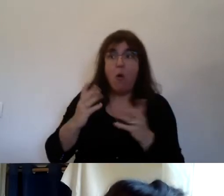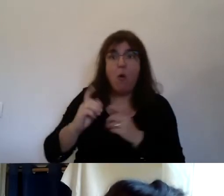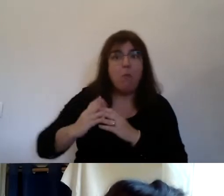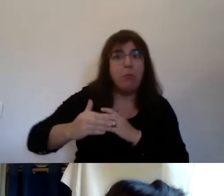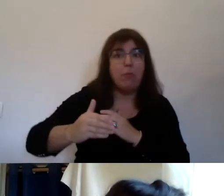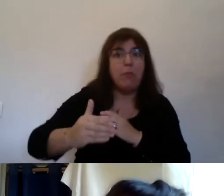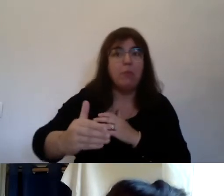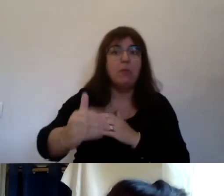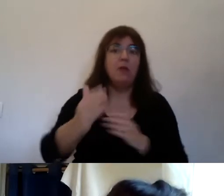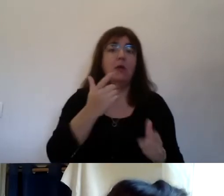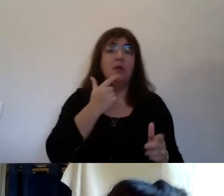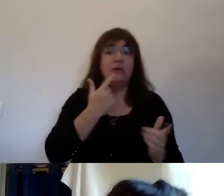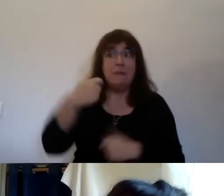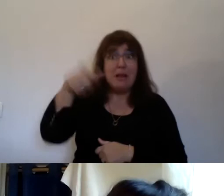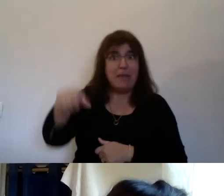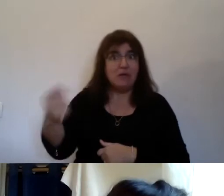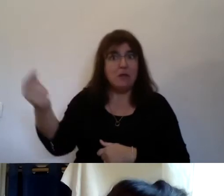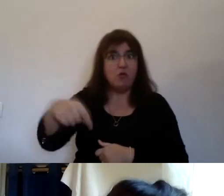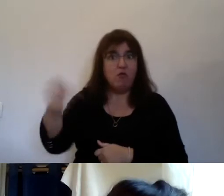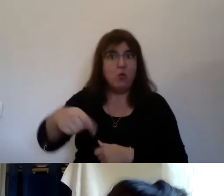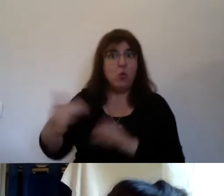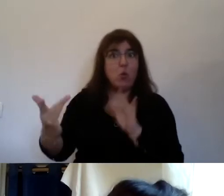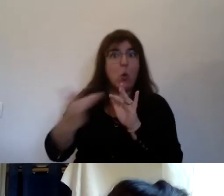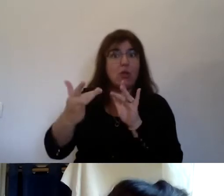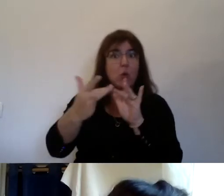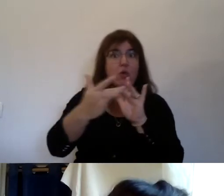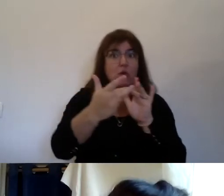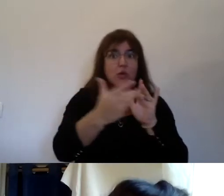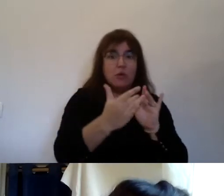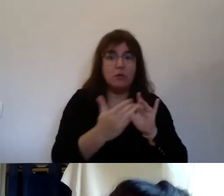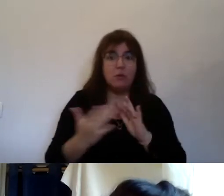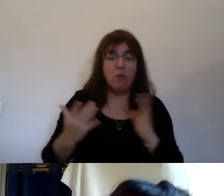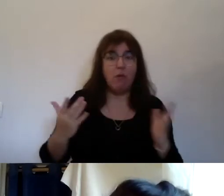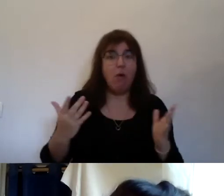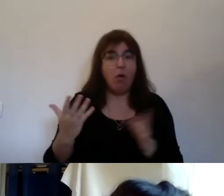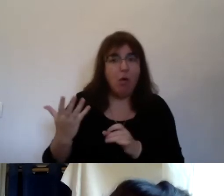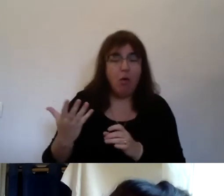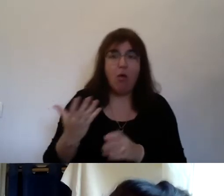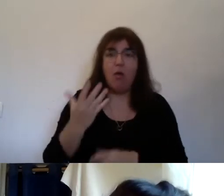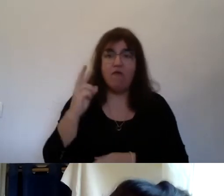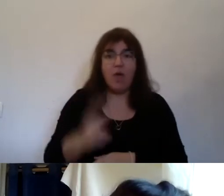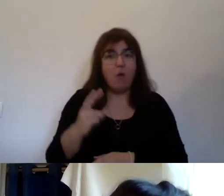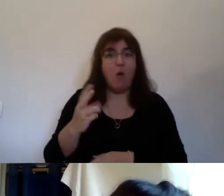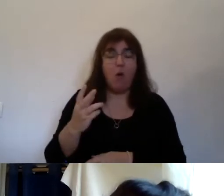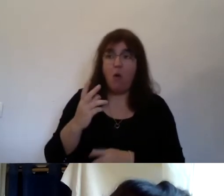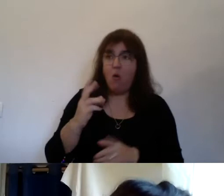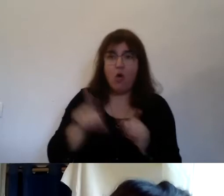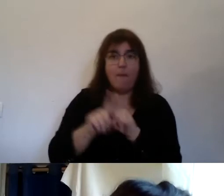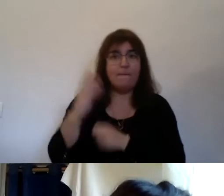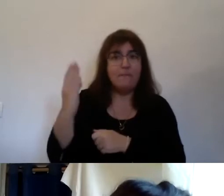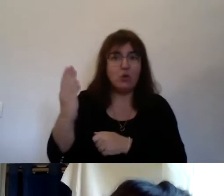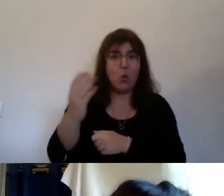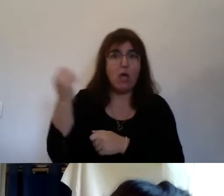et que les personnes seraient au rendez-vous. Et en fait, nous nous sommes aperçus que nous répondions à des besoins,